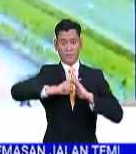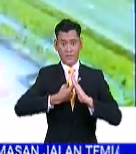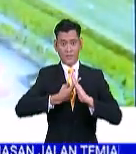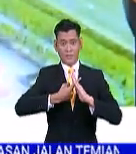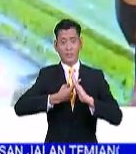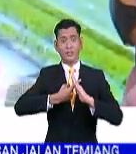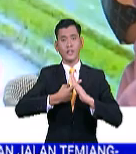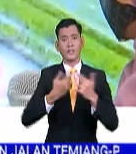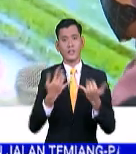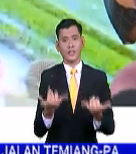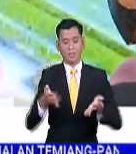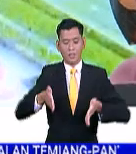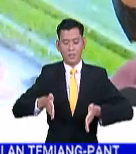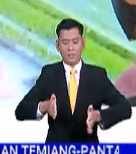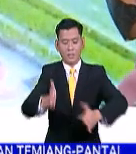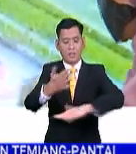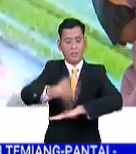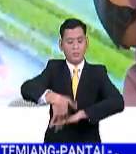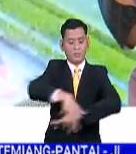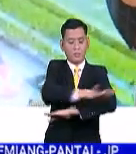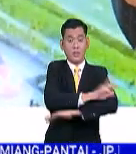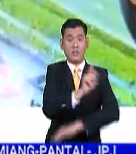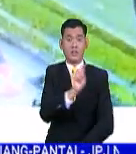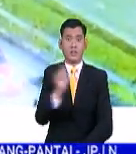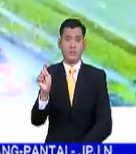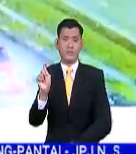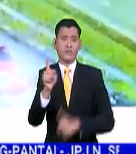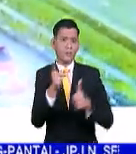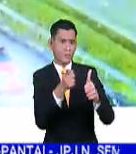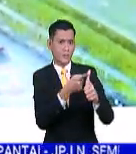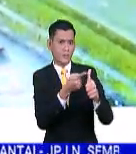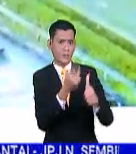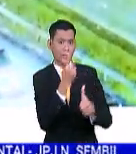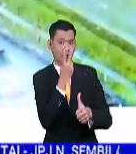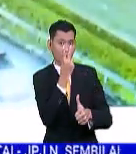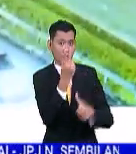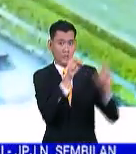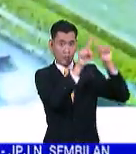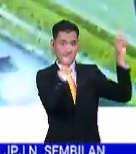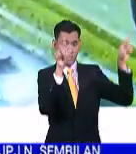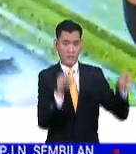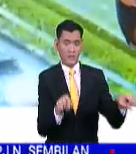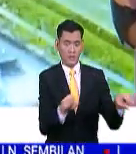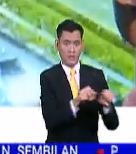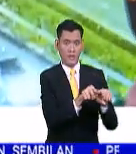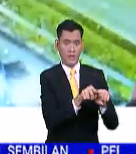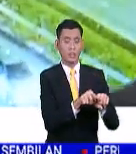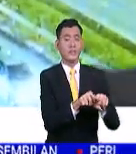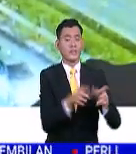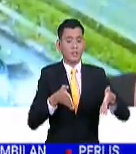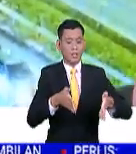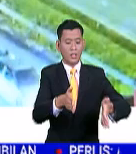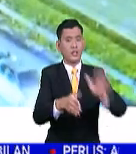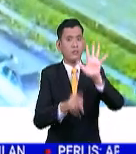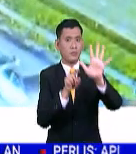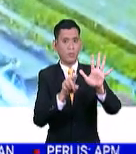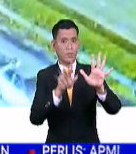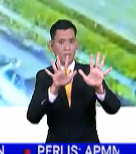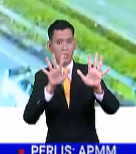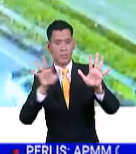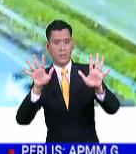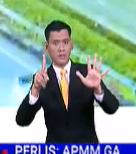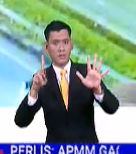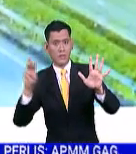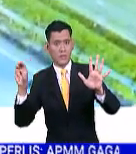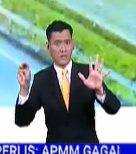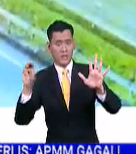di arah pantai timur. Kita saksikan di paparan skrin yang pertama di Bentong, kilometer 55.5, keadaan trafik menuju